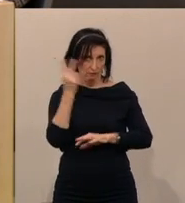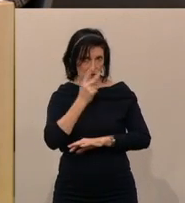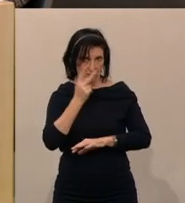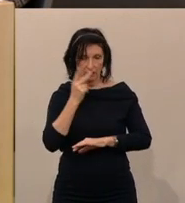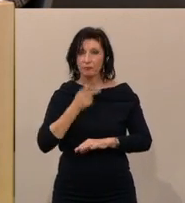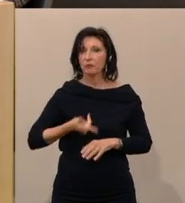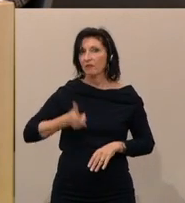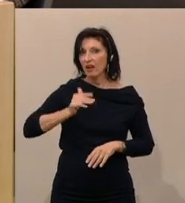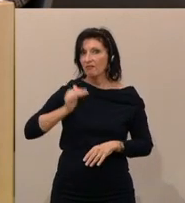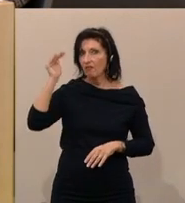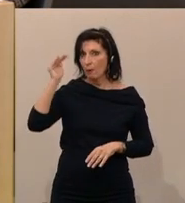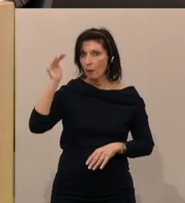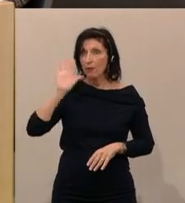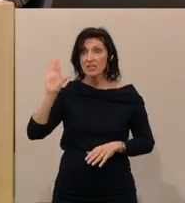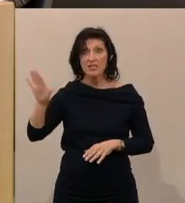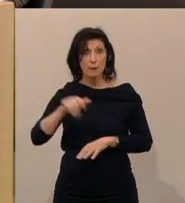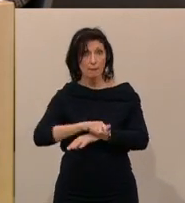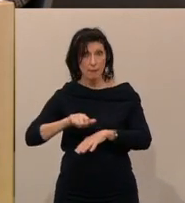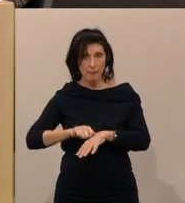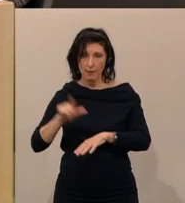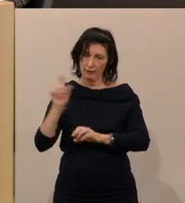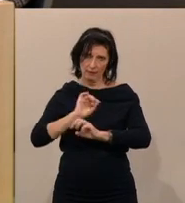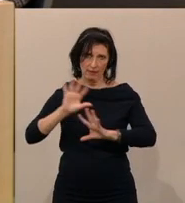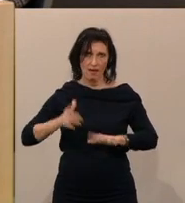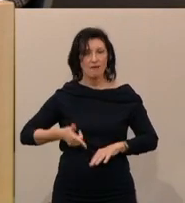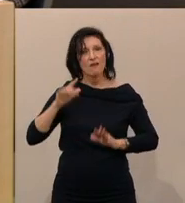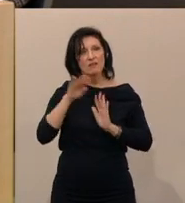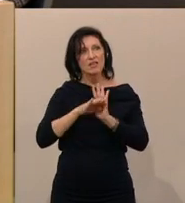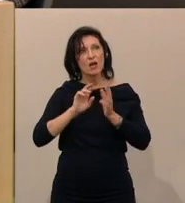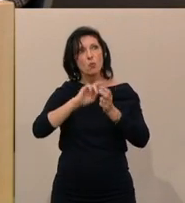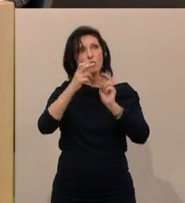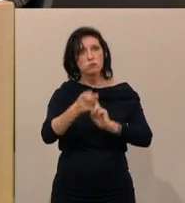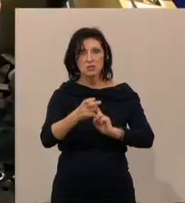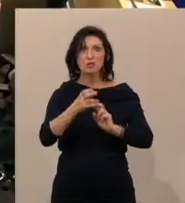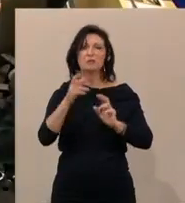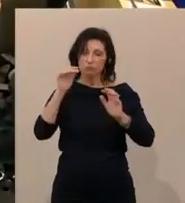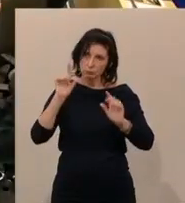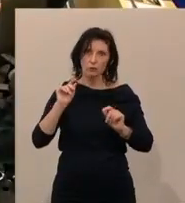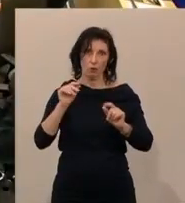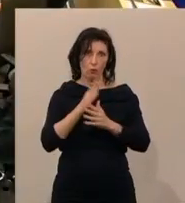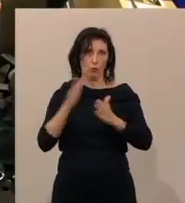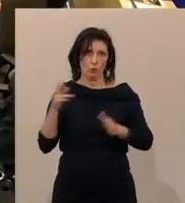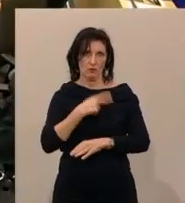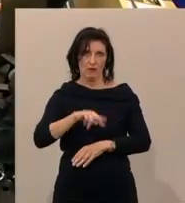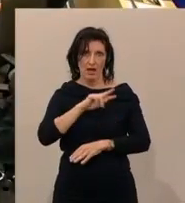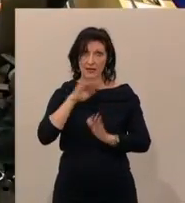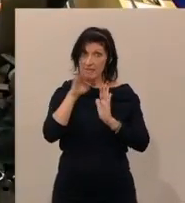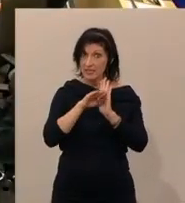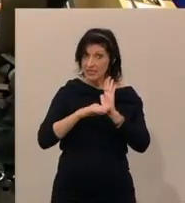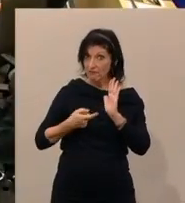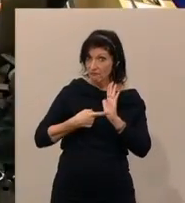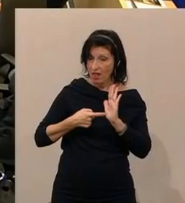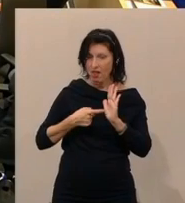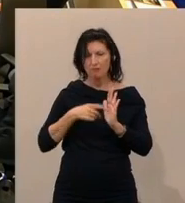Waffenbehörden sind sich ihrer besonderen Verantwortung beim Vollzug des Waffengesetzes bewusst. Die gesetzlichen Vorgaben werden penibel